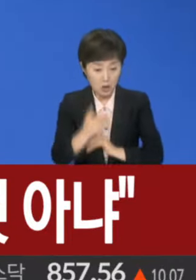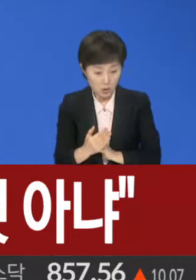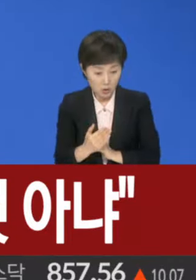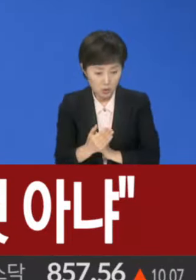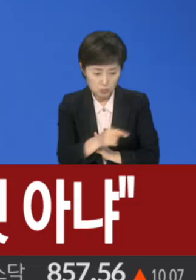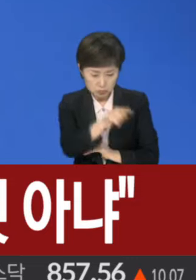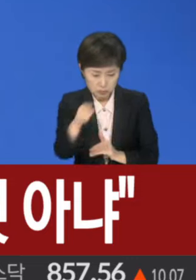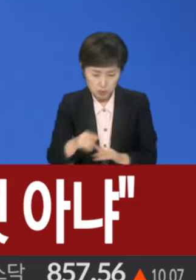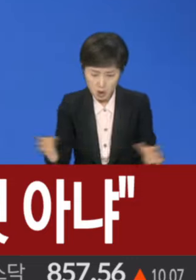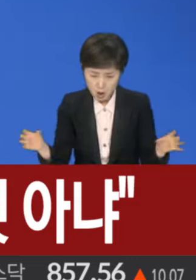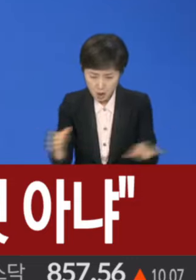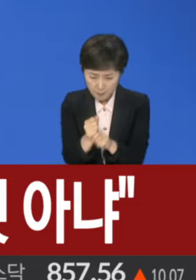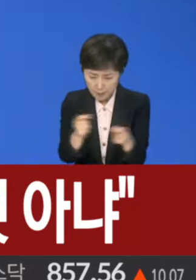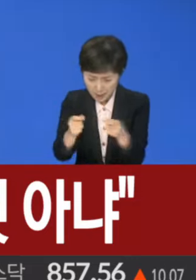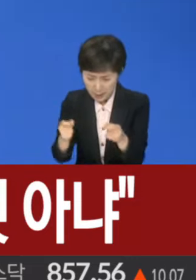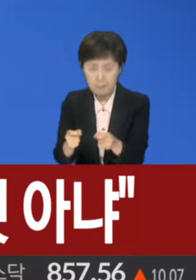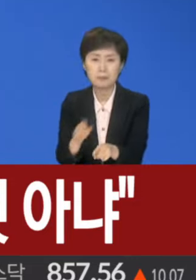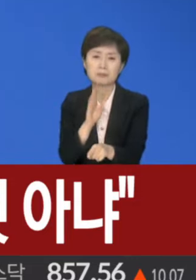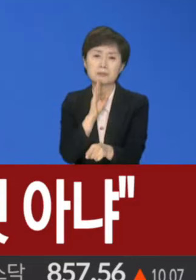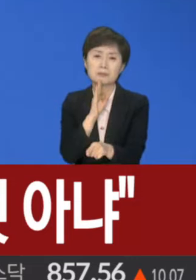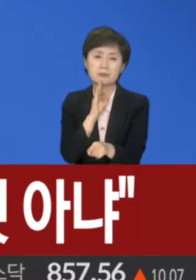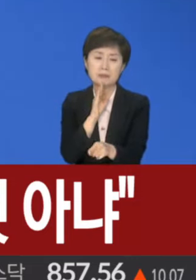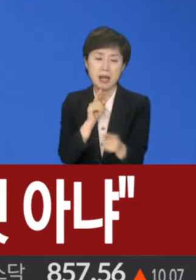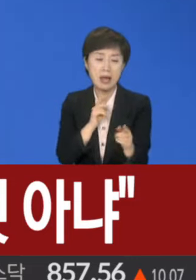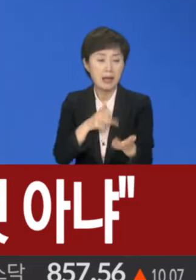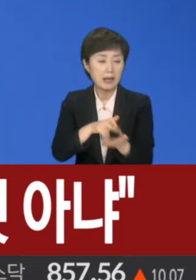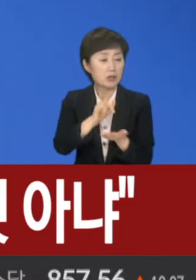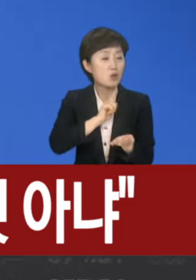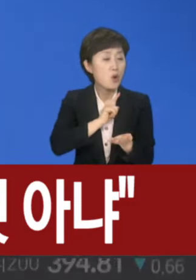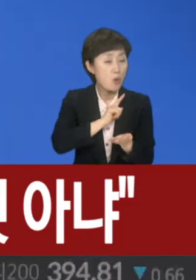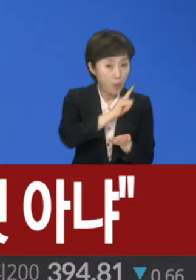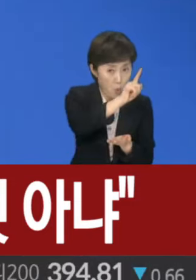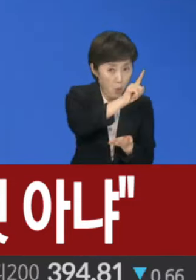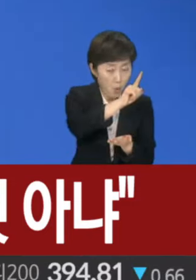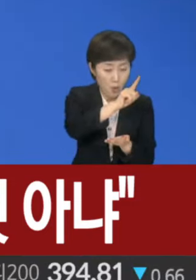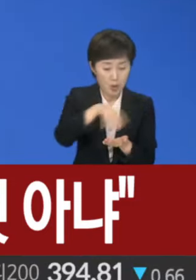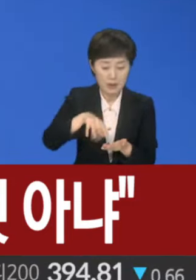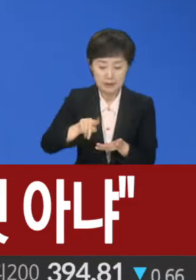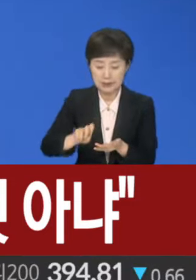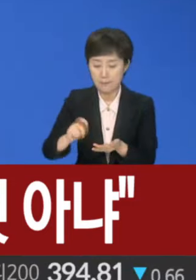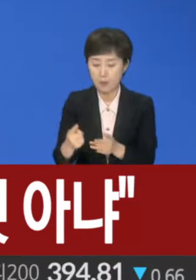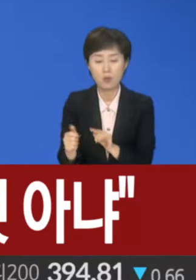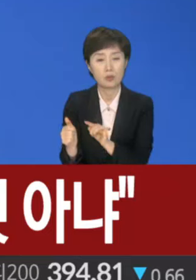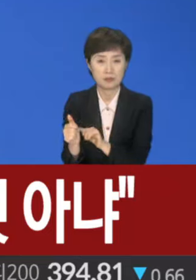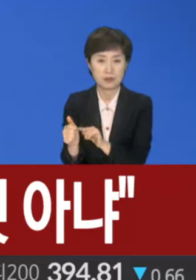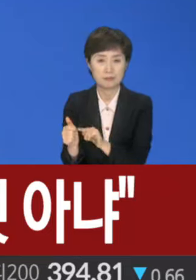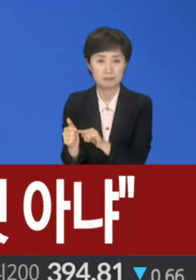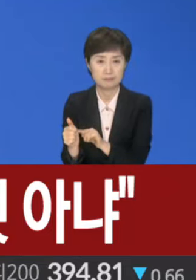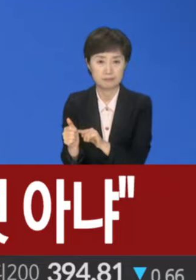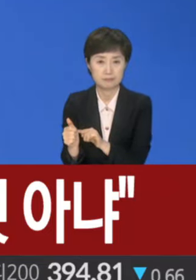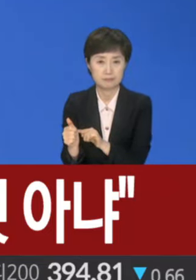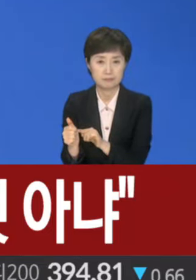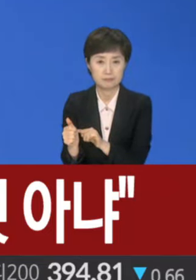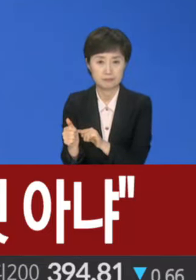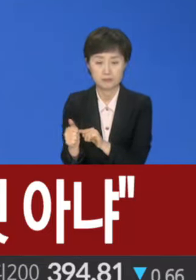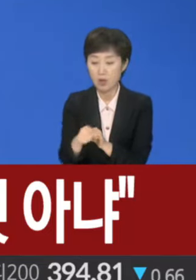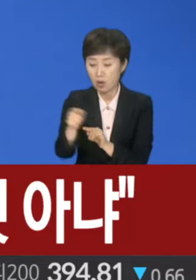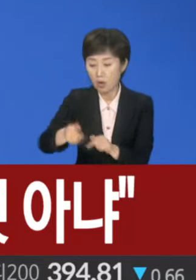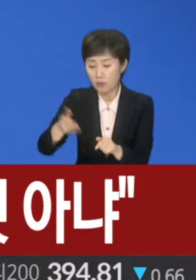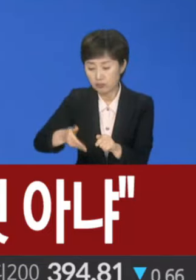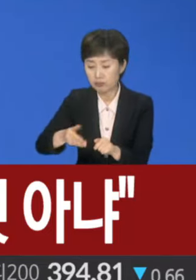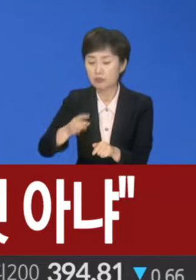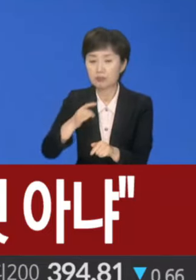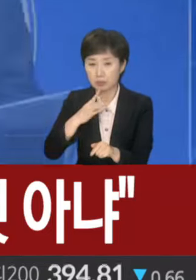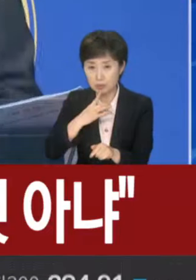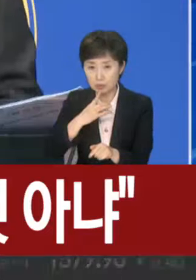한 문장으로 전체 내용은 카톡 보고한 공보 참모를 대상으로 향후 공보 활동 관련 당부